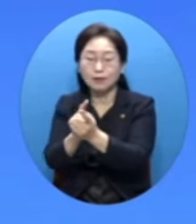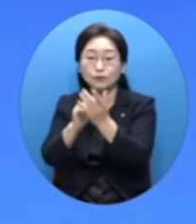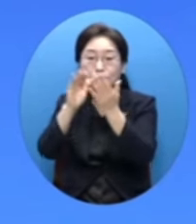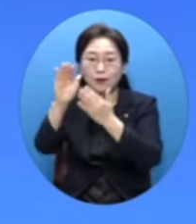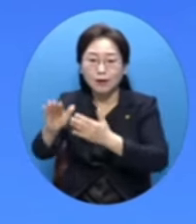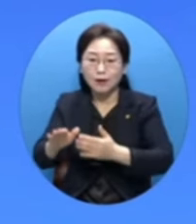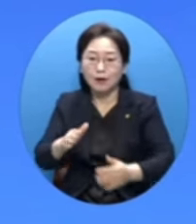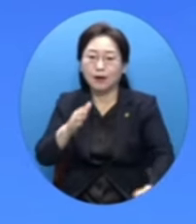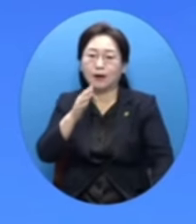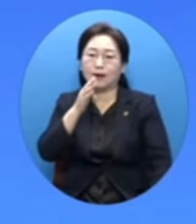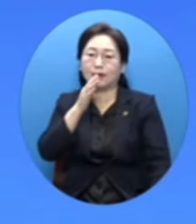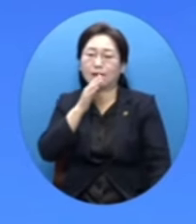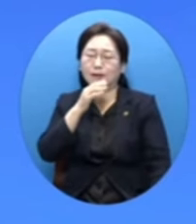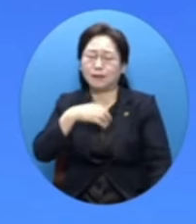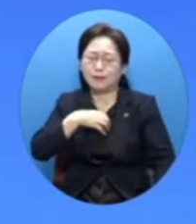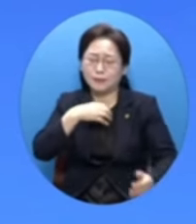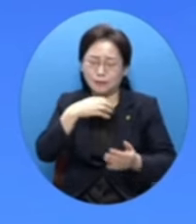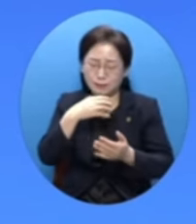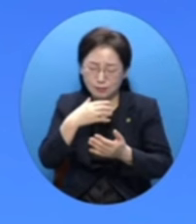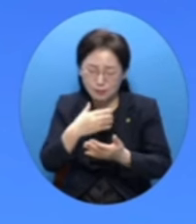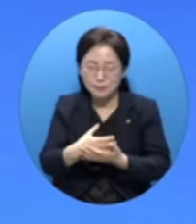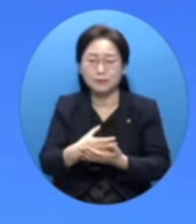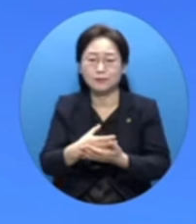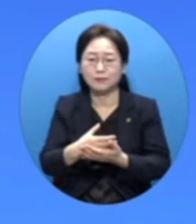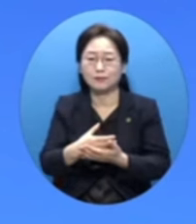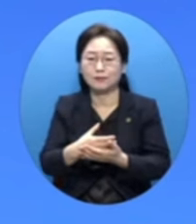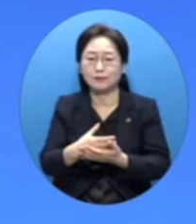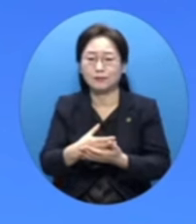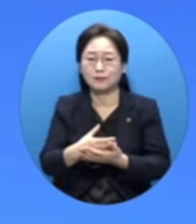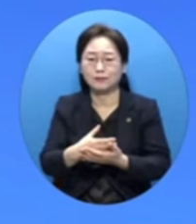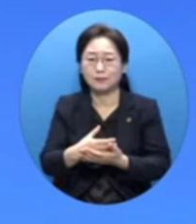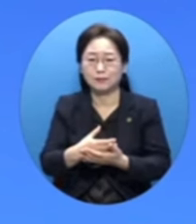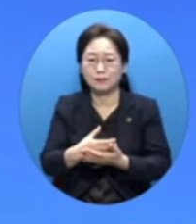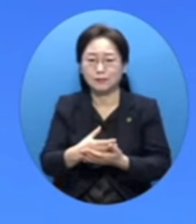감격이 넘쳤습니다. 저들이